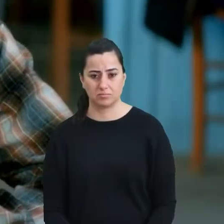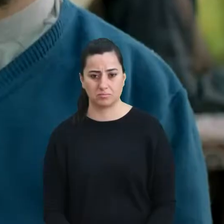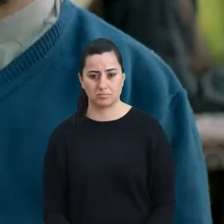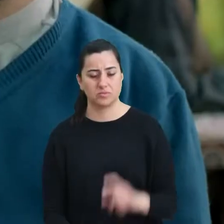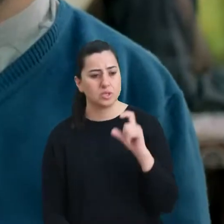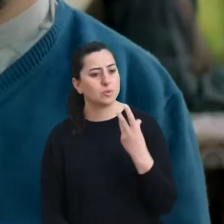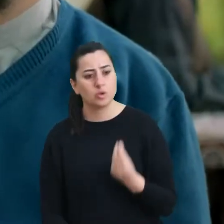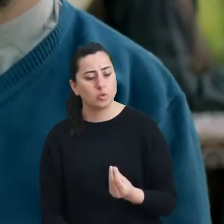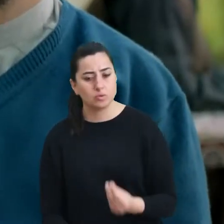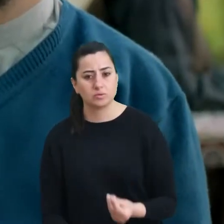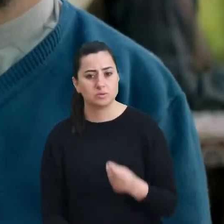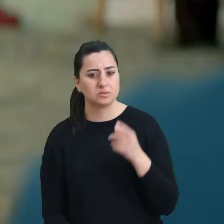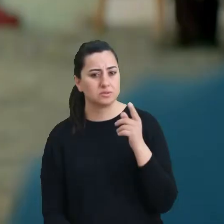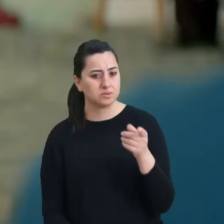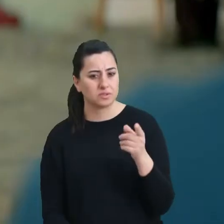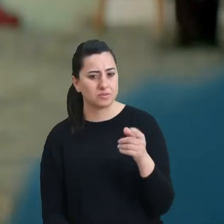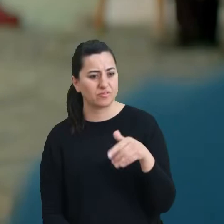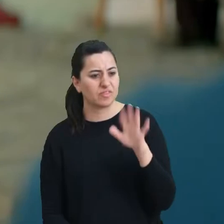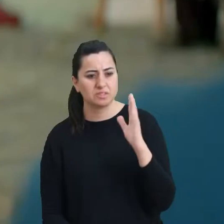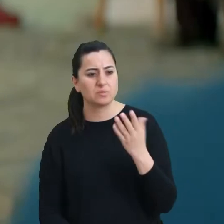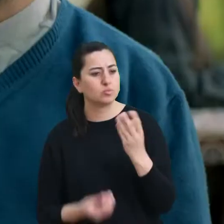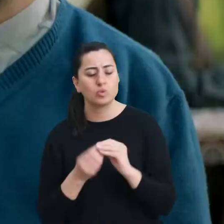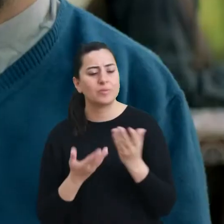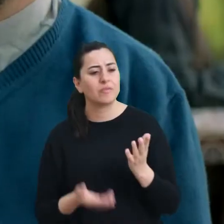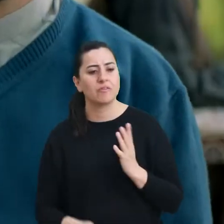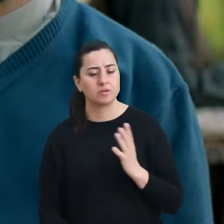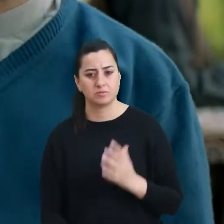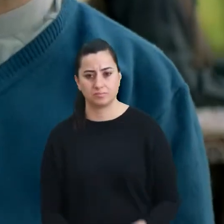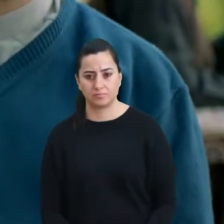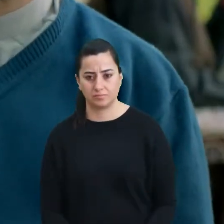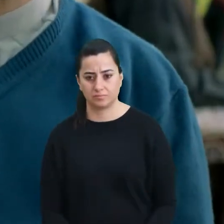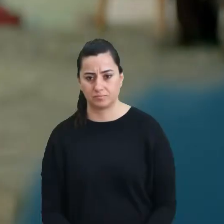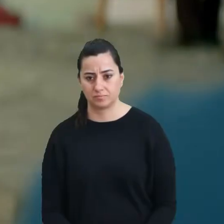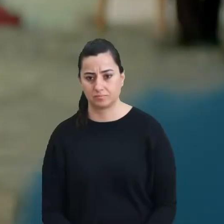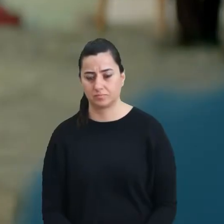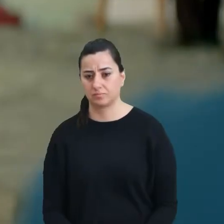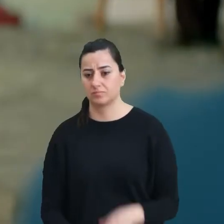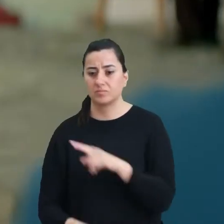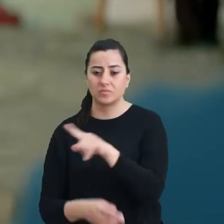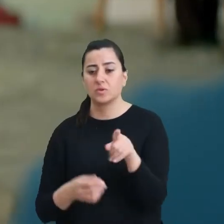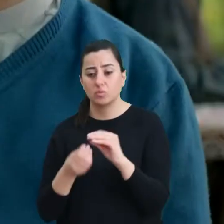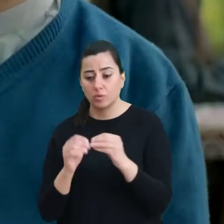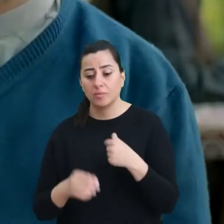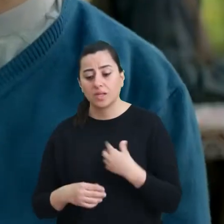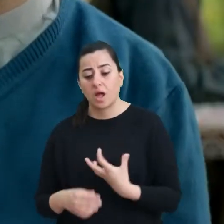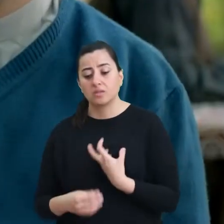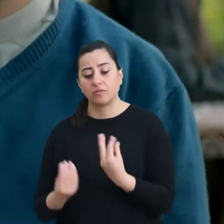Cemil ne oluyor Gül'e? Senin bizden fazla ne derdin varmış be? Sizin dertlerinize dertleniyorum ben